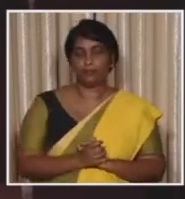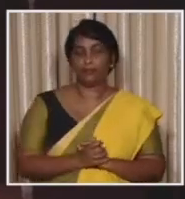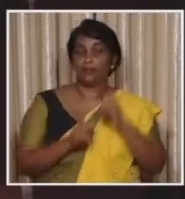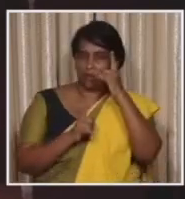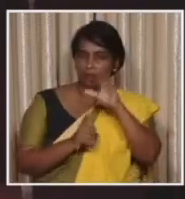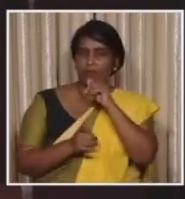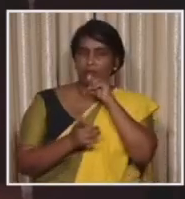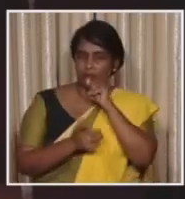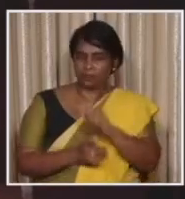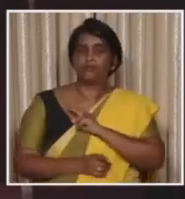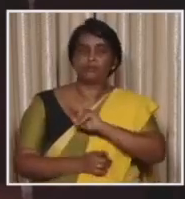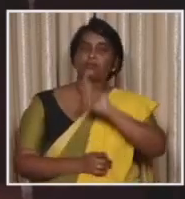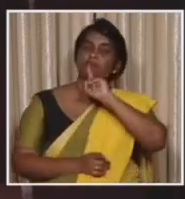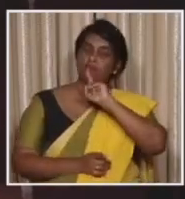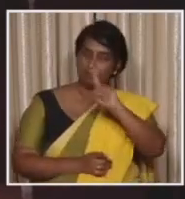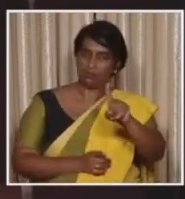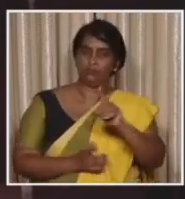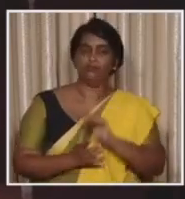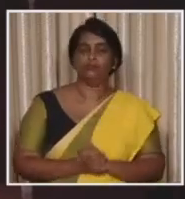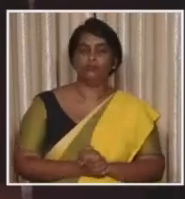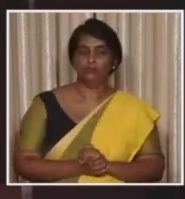එනිසා පැහැදිලිව මම ඔබතුමාට කියන්න කැමතියි